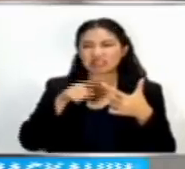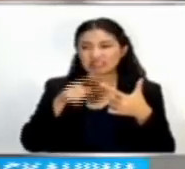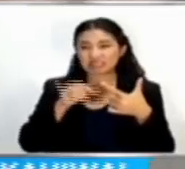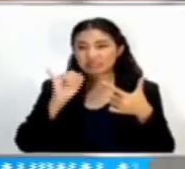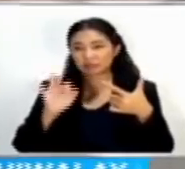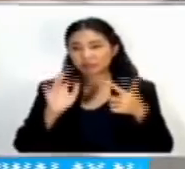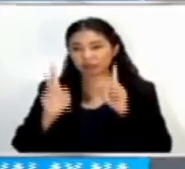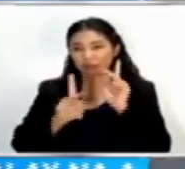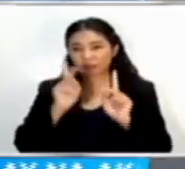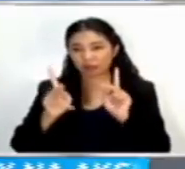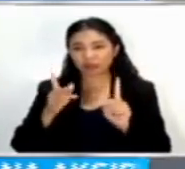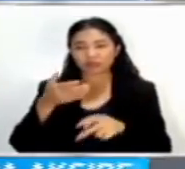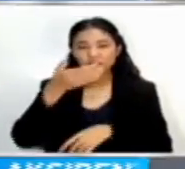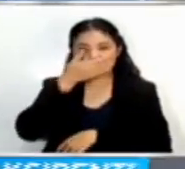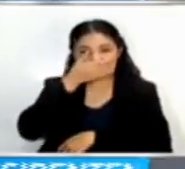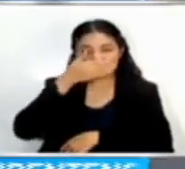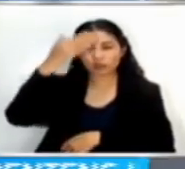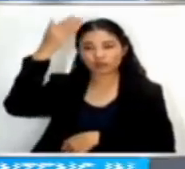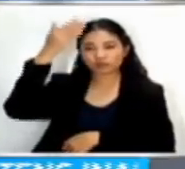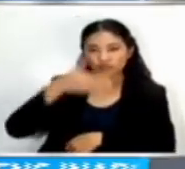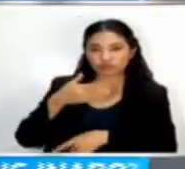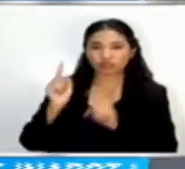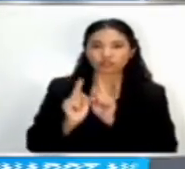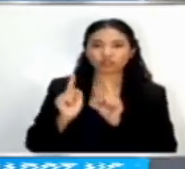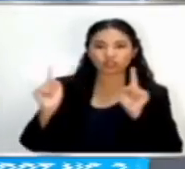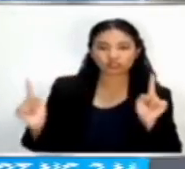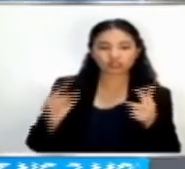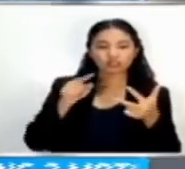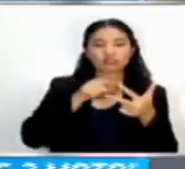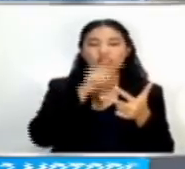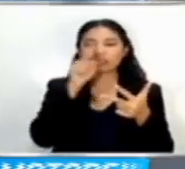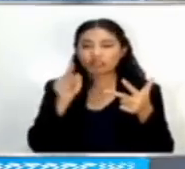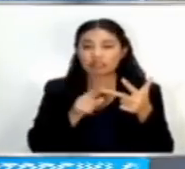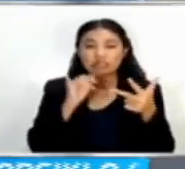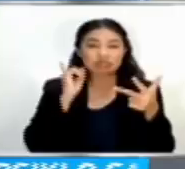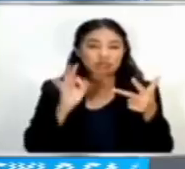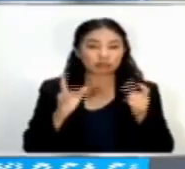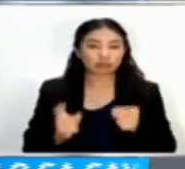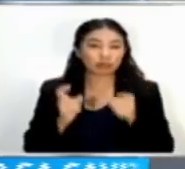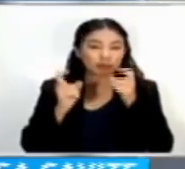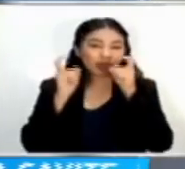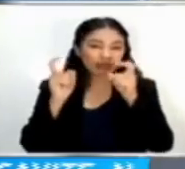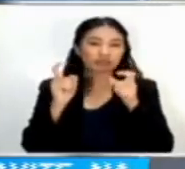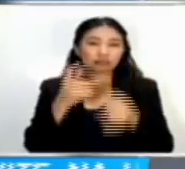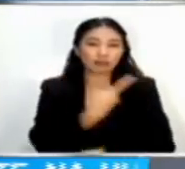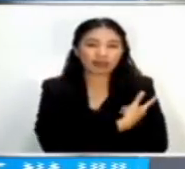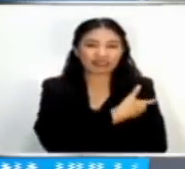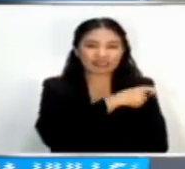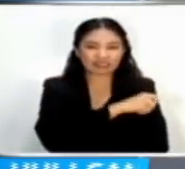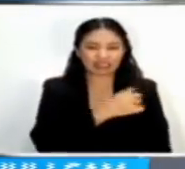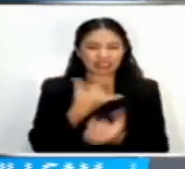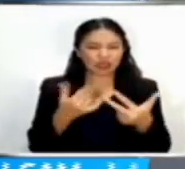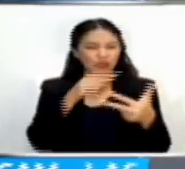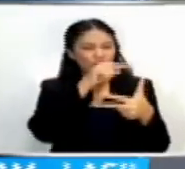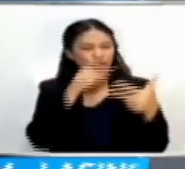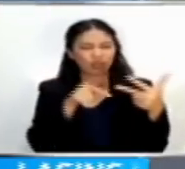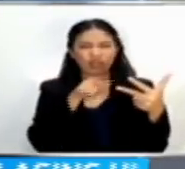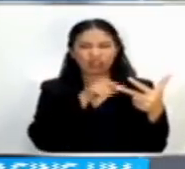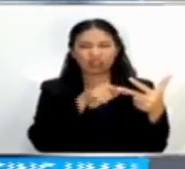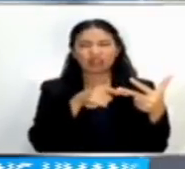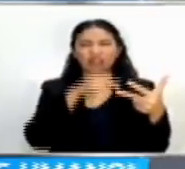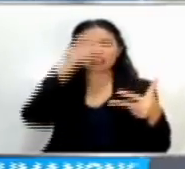ng pagpapabakuna. Right now, without seeing any of the indicators, I wouldn't recommend it. No? So